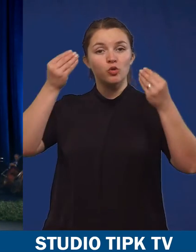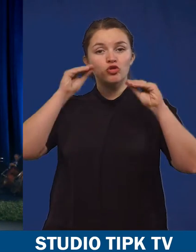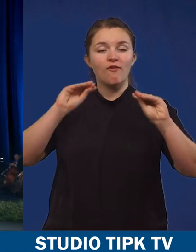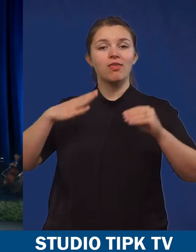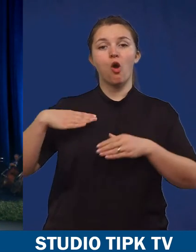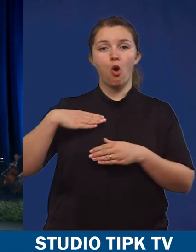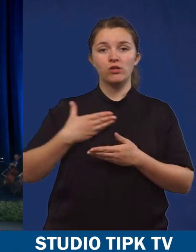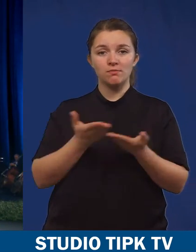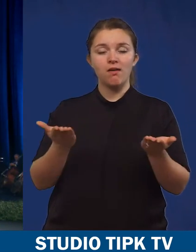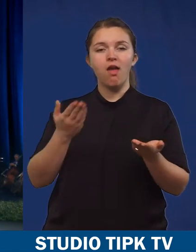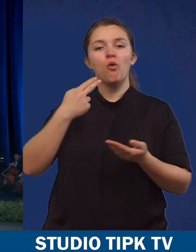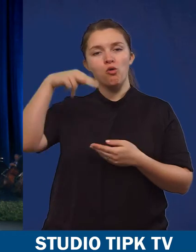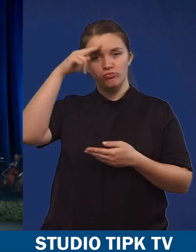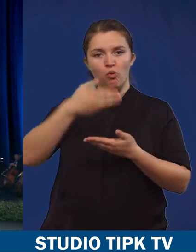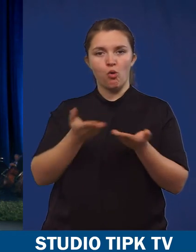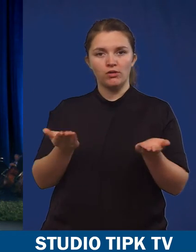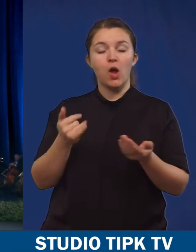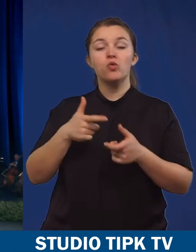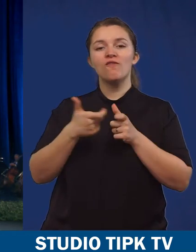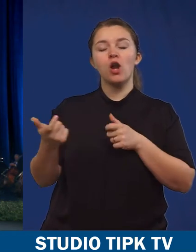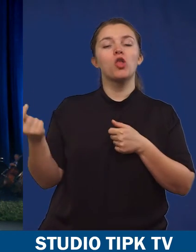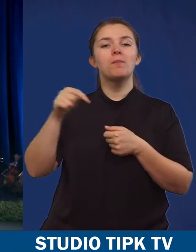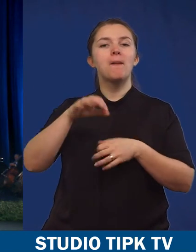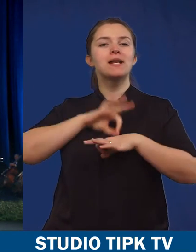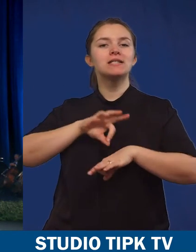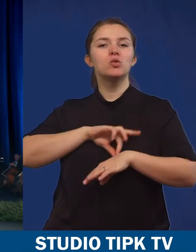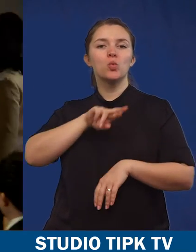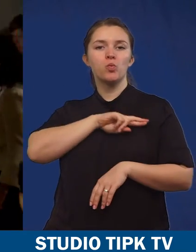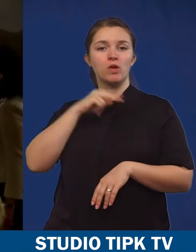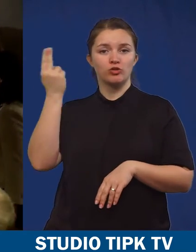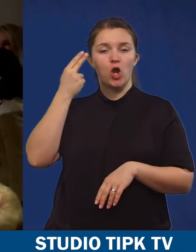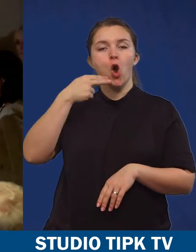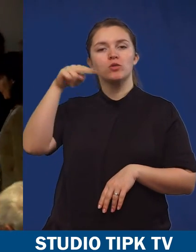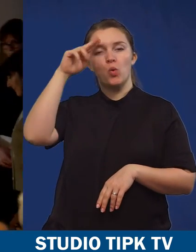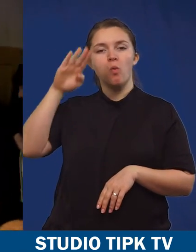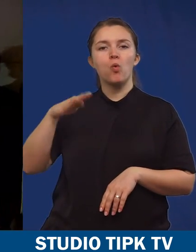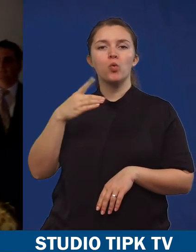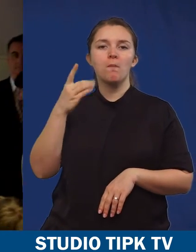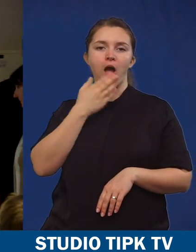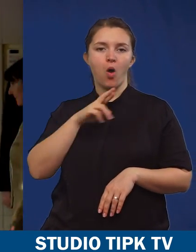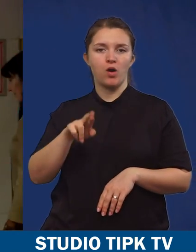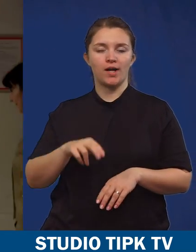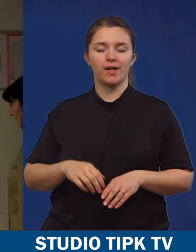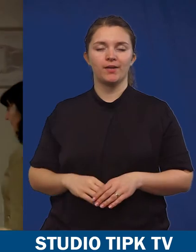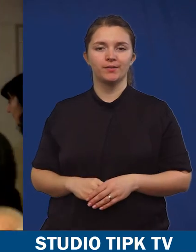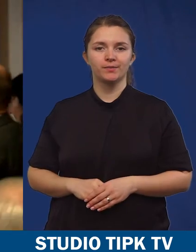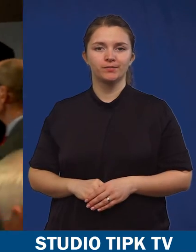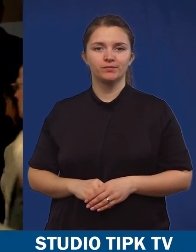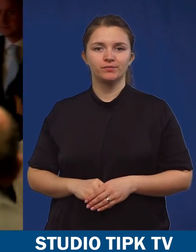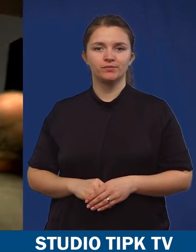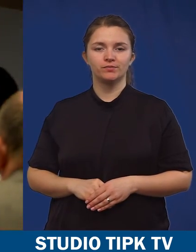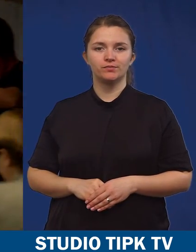Spoštovane gospe, spoštovani gospodje, v dvorano prihaja predsednik Republike Slovenije, gospod Borut